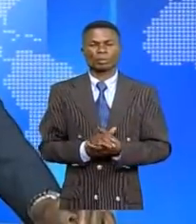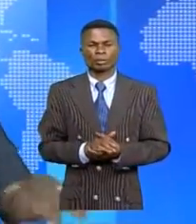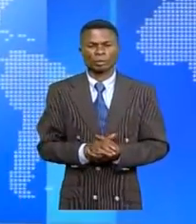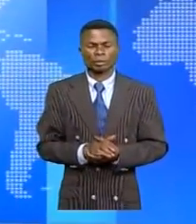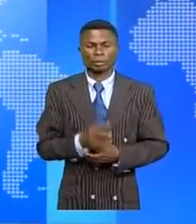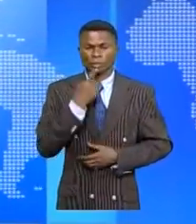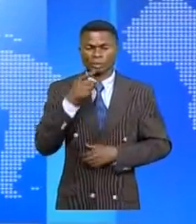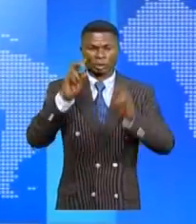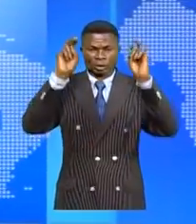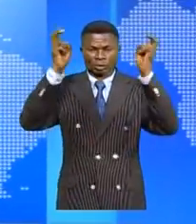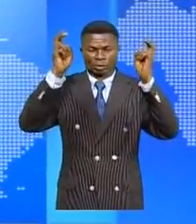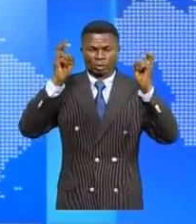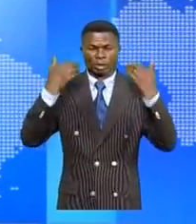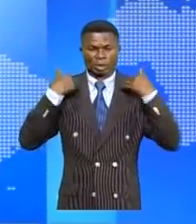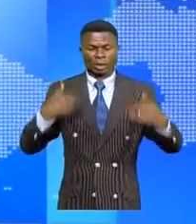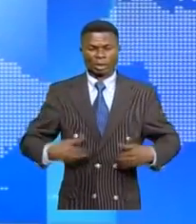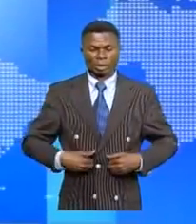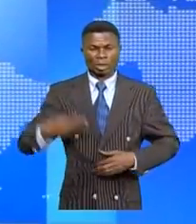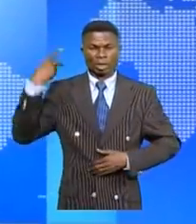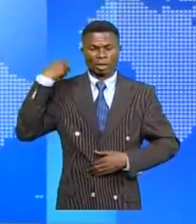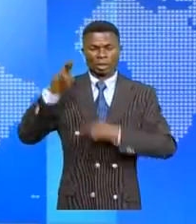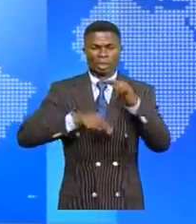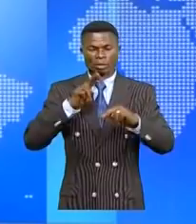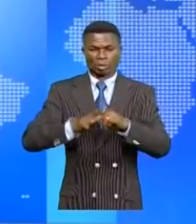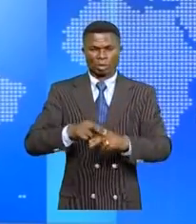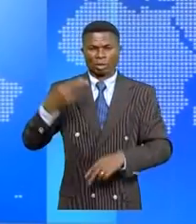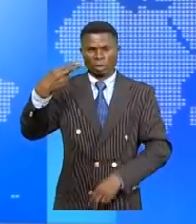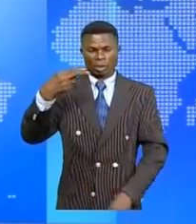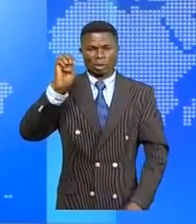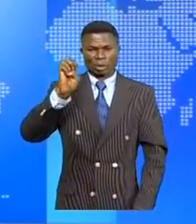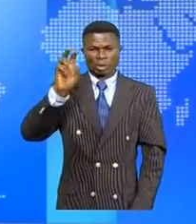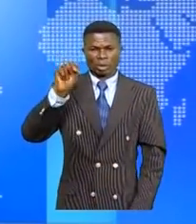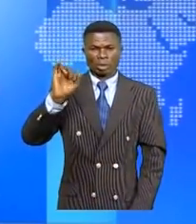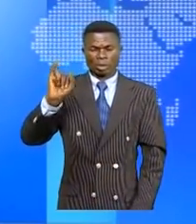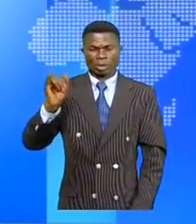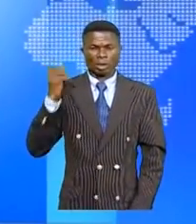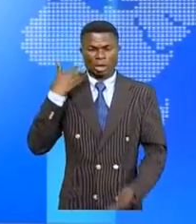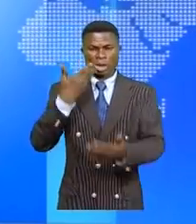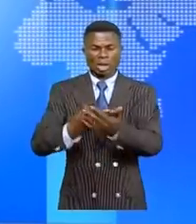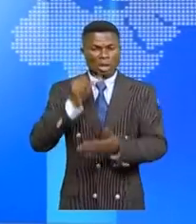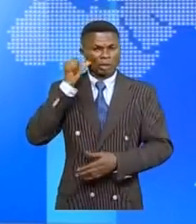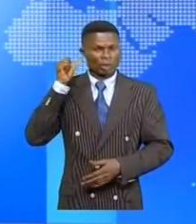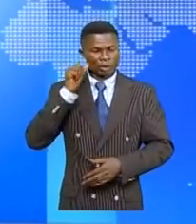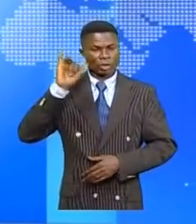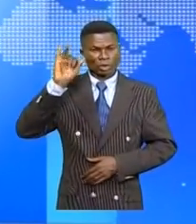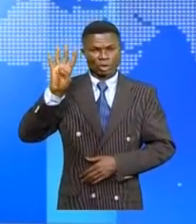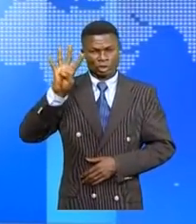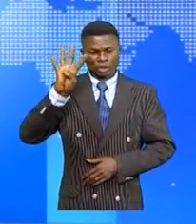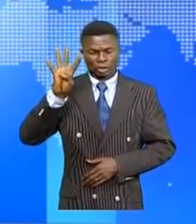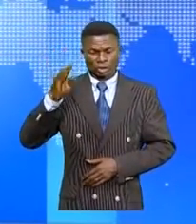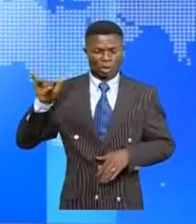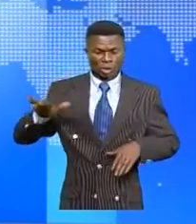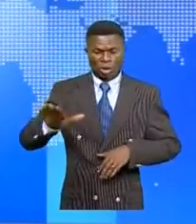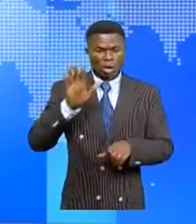Je l'ai dit en titre, la dépouille mortelle du député national Henri Thomas Lokondo est arrivée hier jeudi à l'aéroport international d'Ondjili. Une